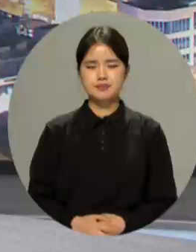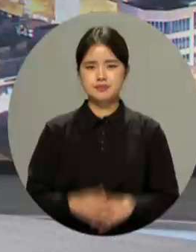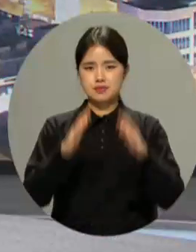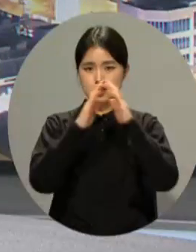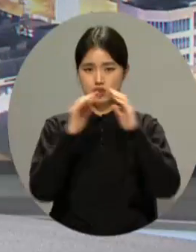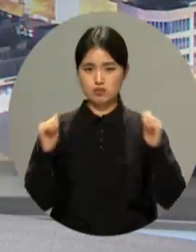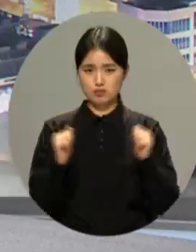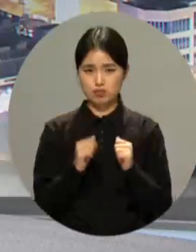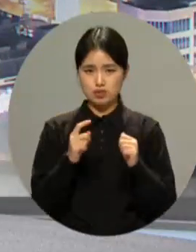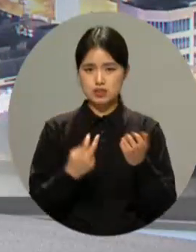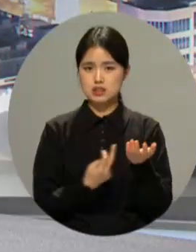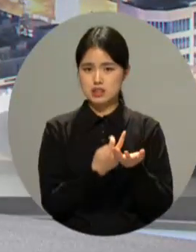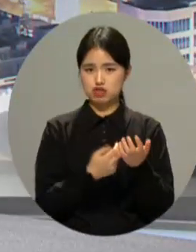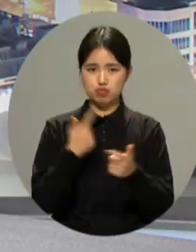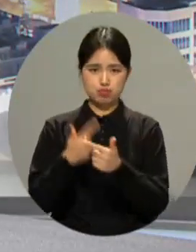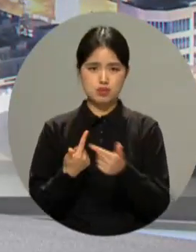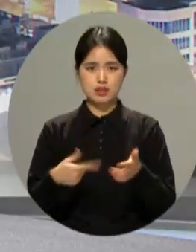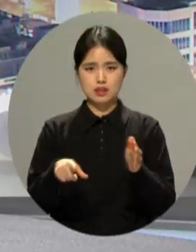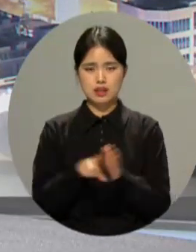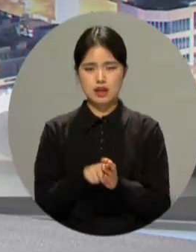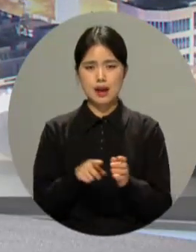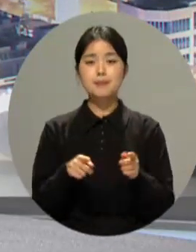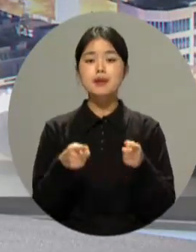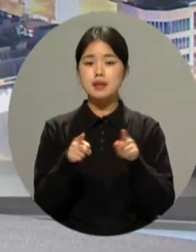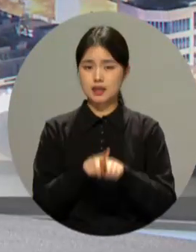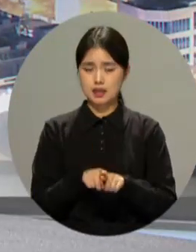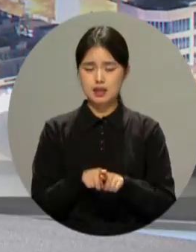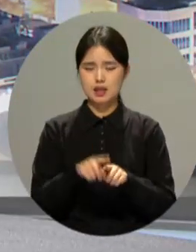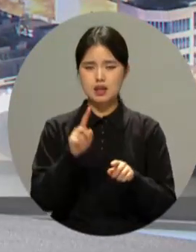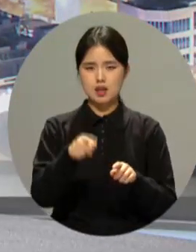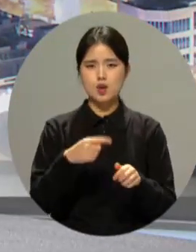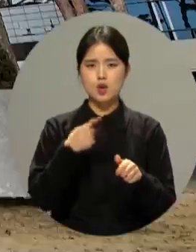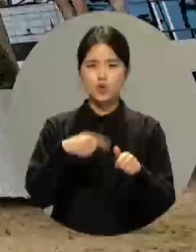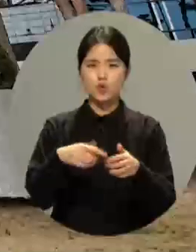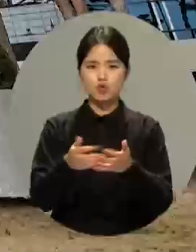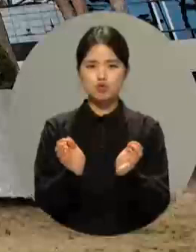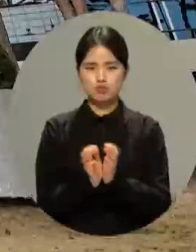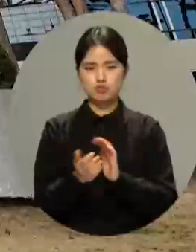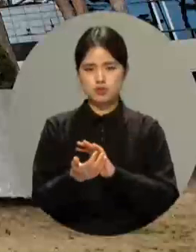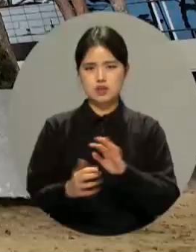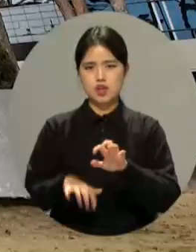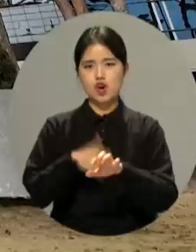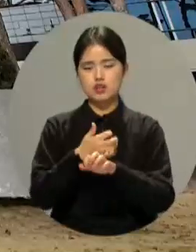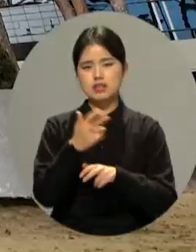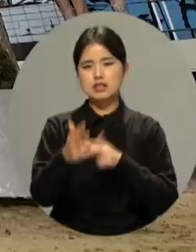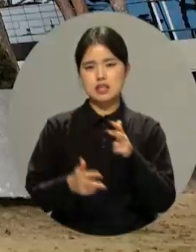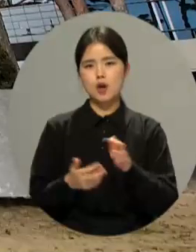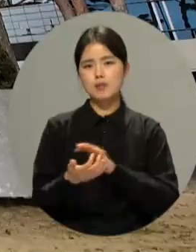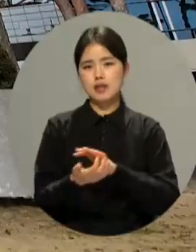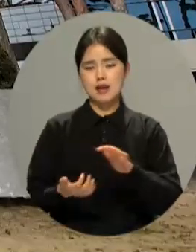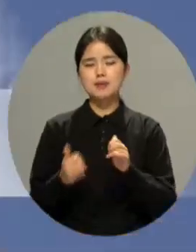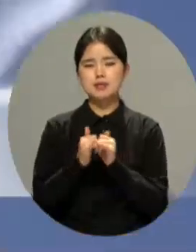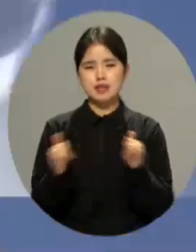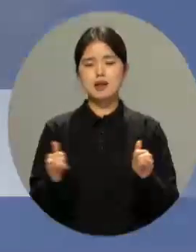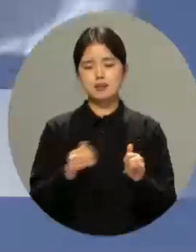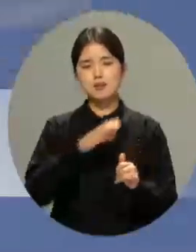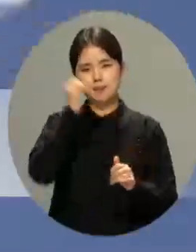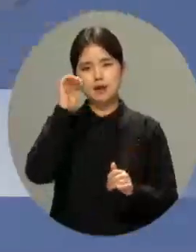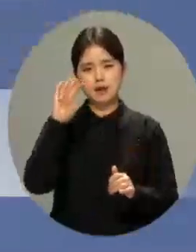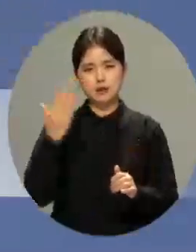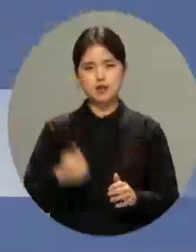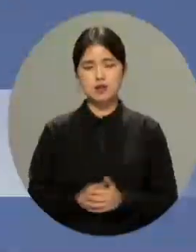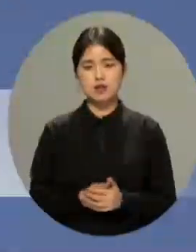전라북도가 제주 부산과 함께 교육부의 지역 혁신 사업 예비대상지로 선정됐습니다 최종